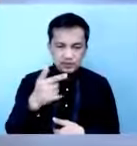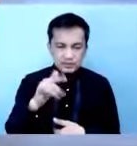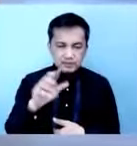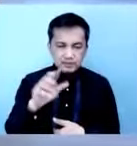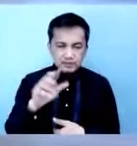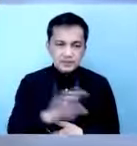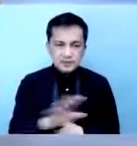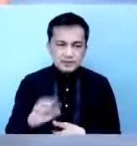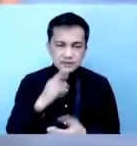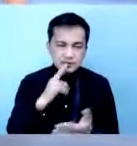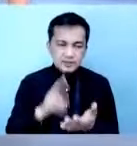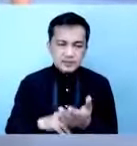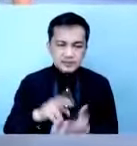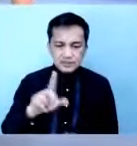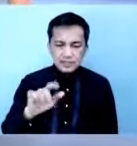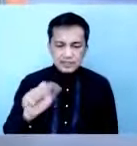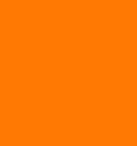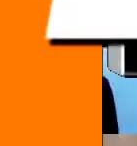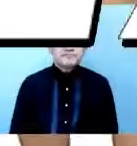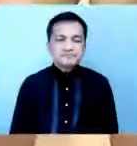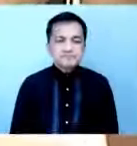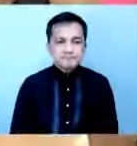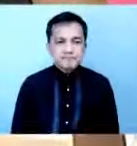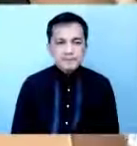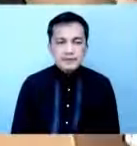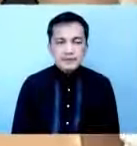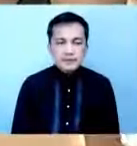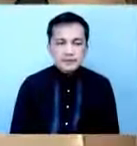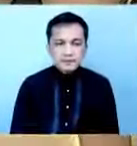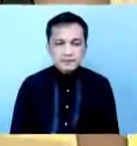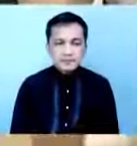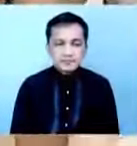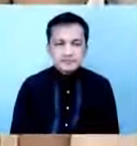Frontline Report ni Laila Pangilinan.